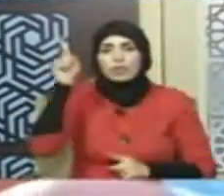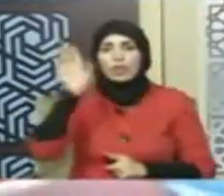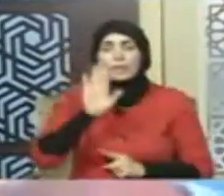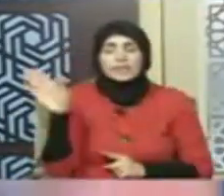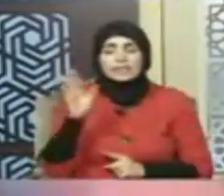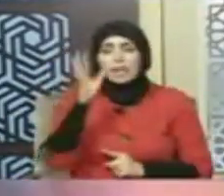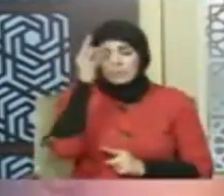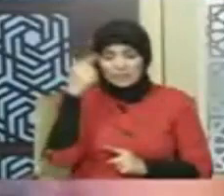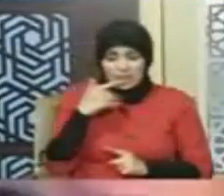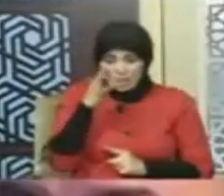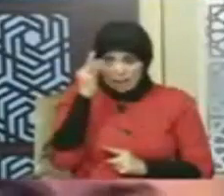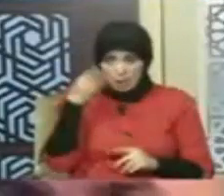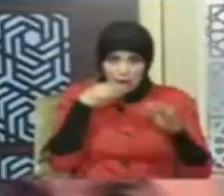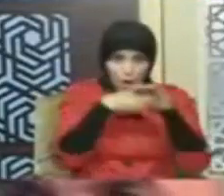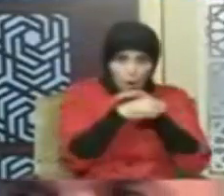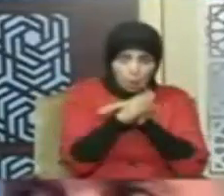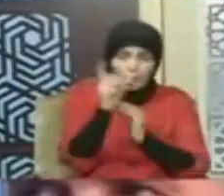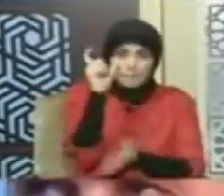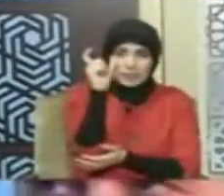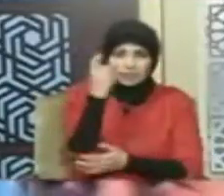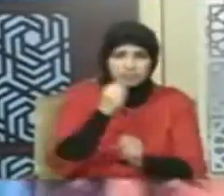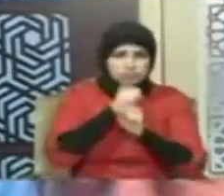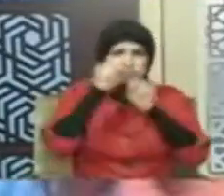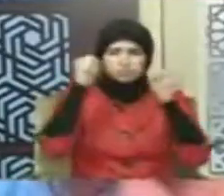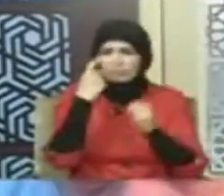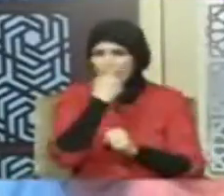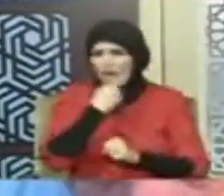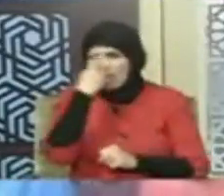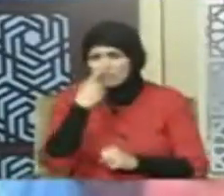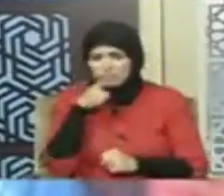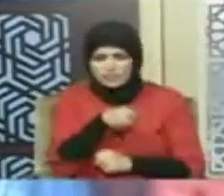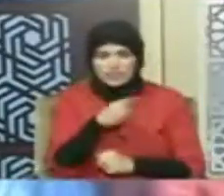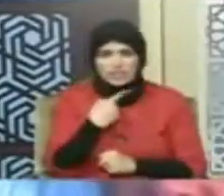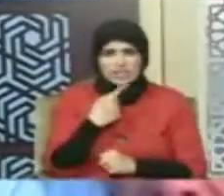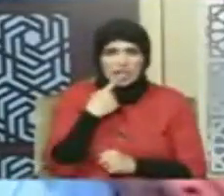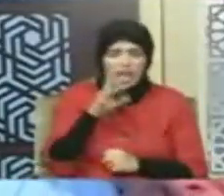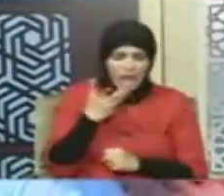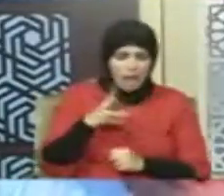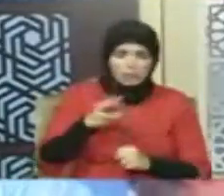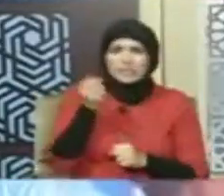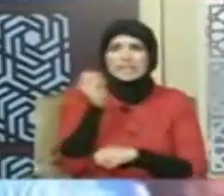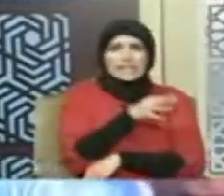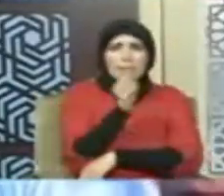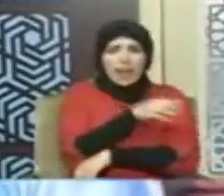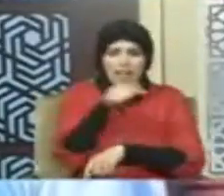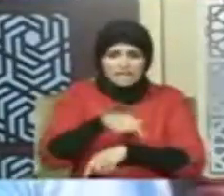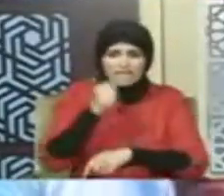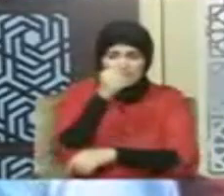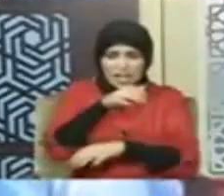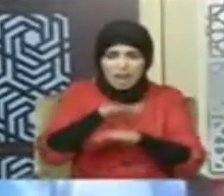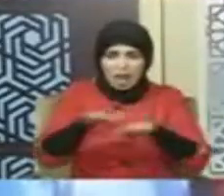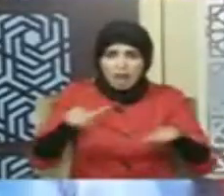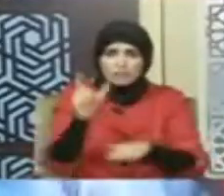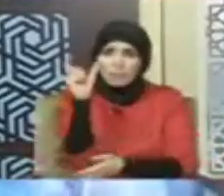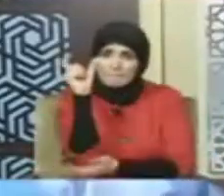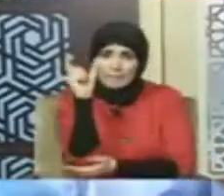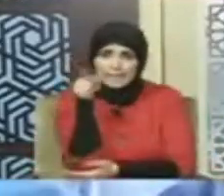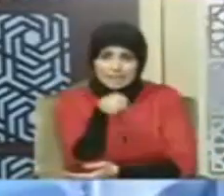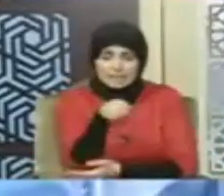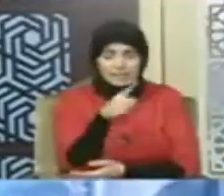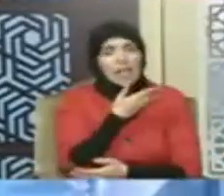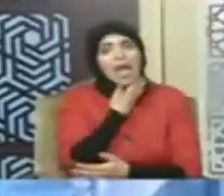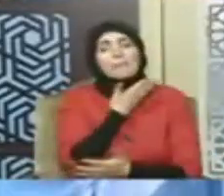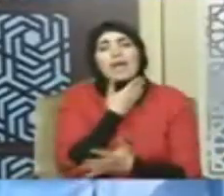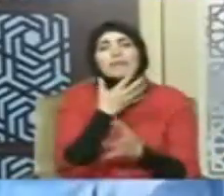أو سيجهل أو سيغضب أو لا يحتمل أو لا ينظف المكان، المسجد أمانة. إذا